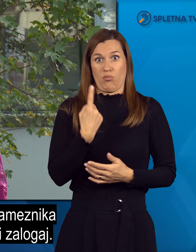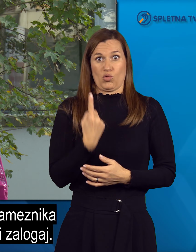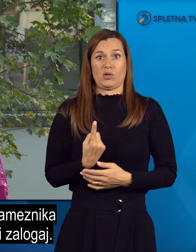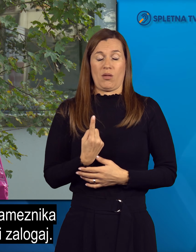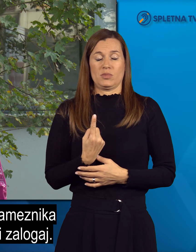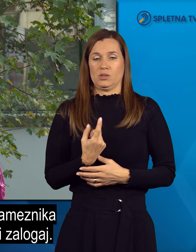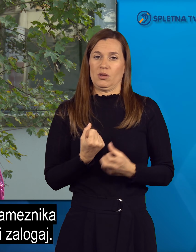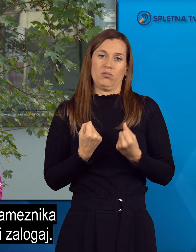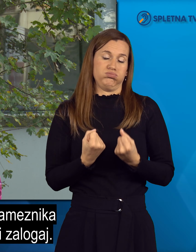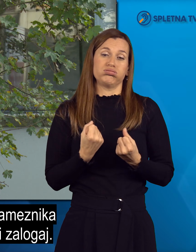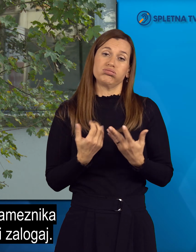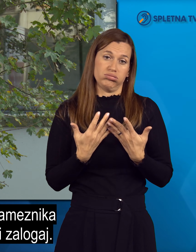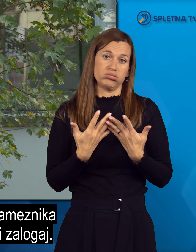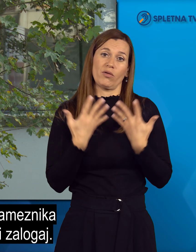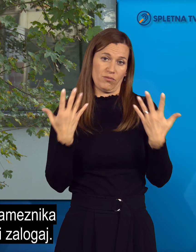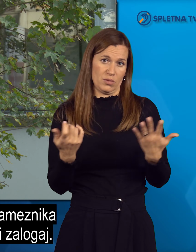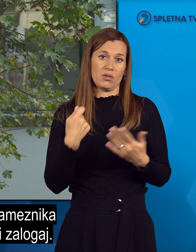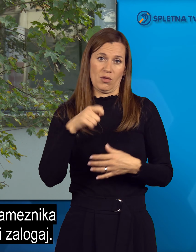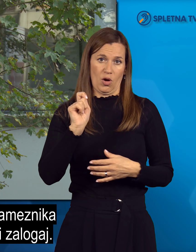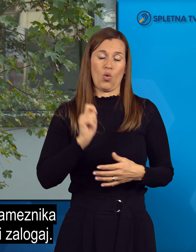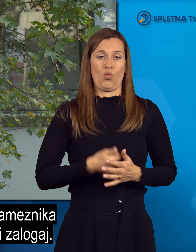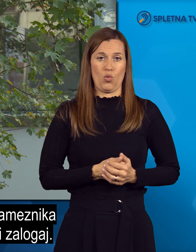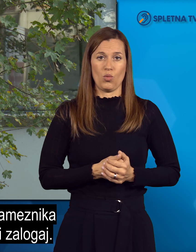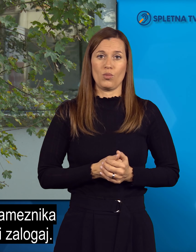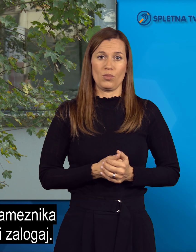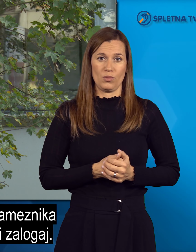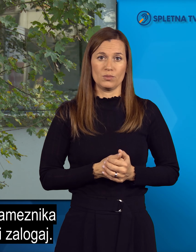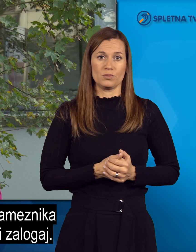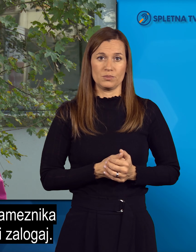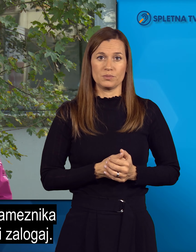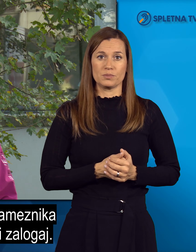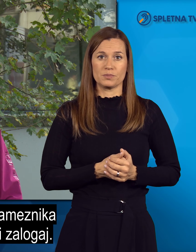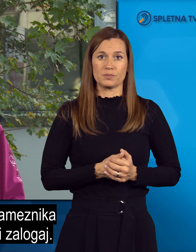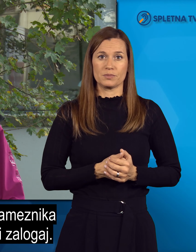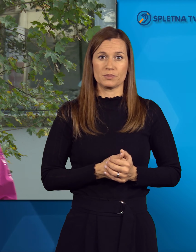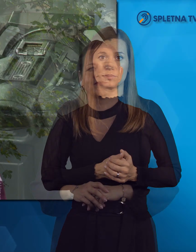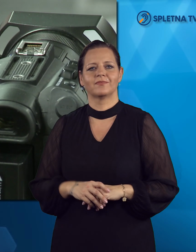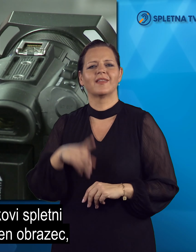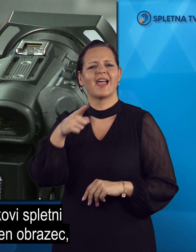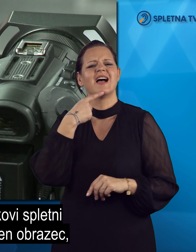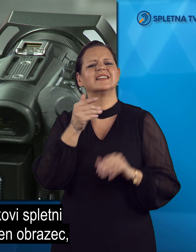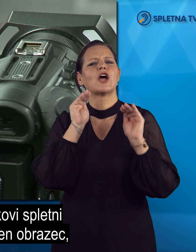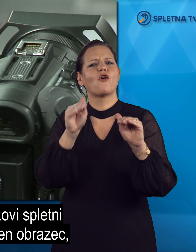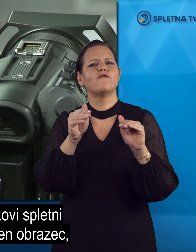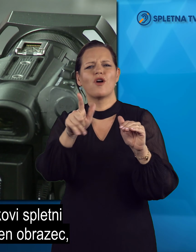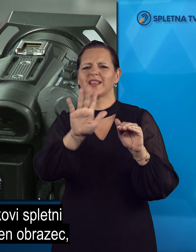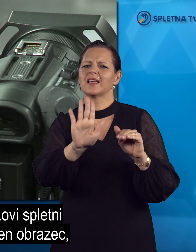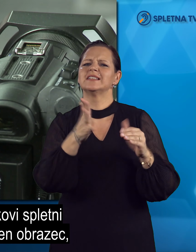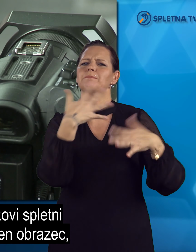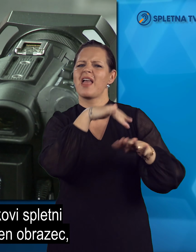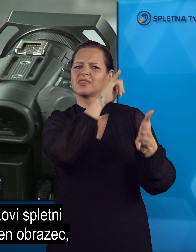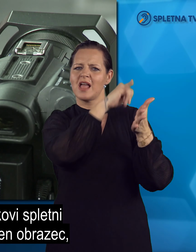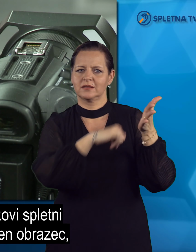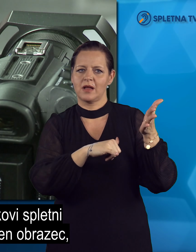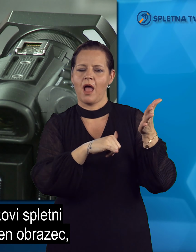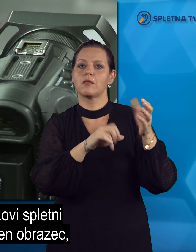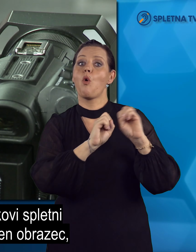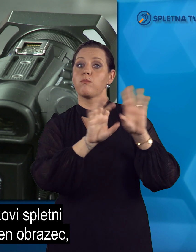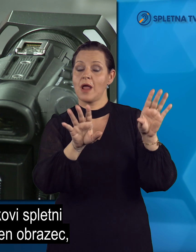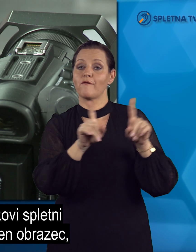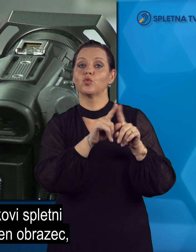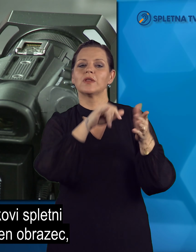za posameznika kar velik finančni zalogaj. Na zagovornikovi spletni strani